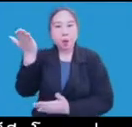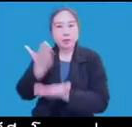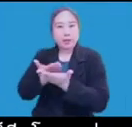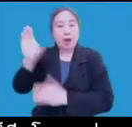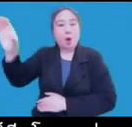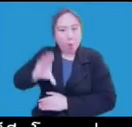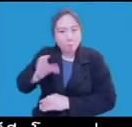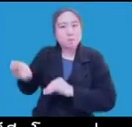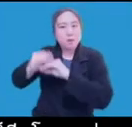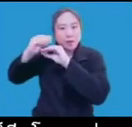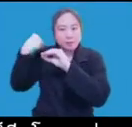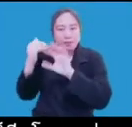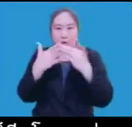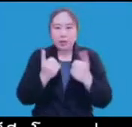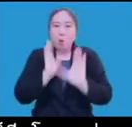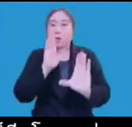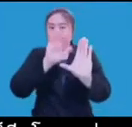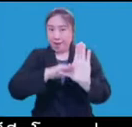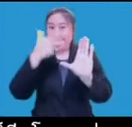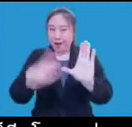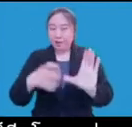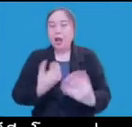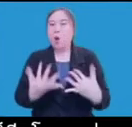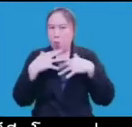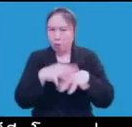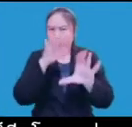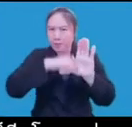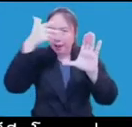ของบประมาณเพิ่มเติมนะคะตอนนี้มีคนสมัครเข้ามาแล้วที่จะร่วมเนี่ย